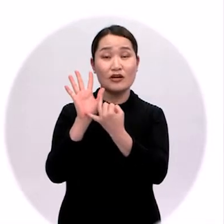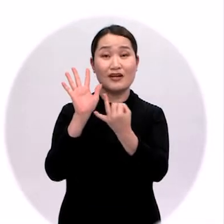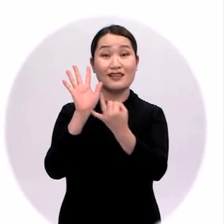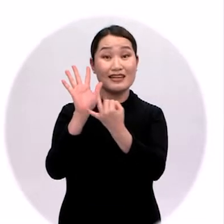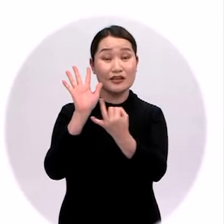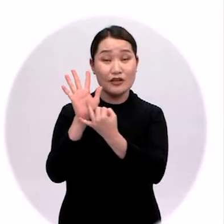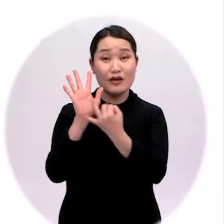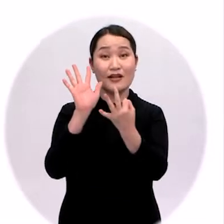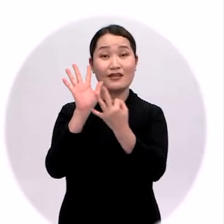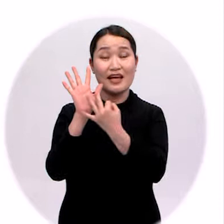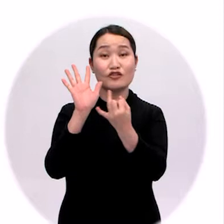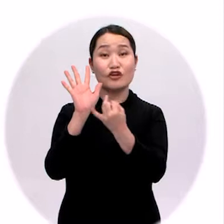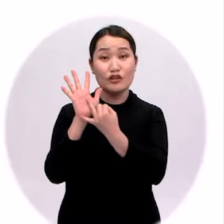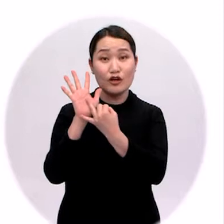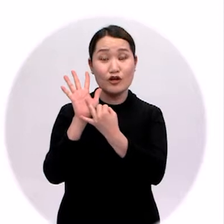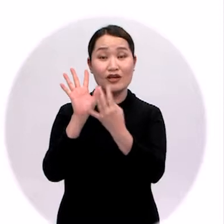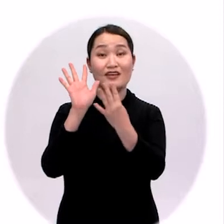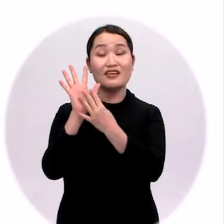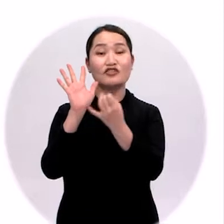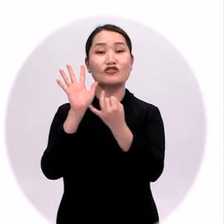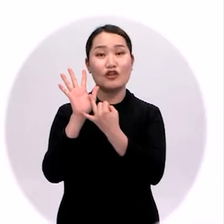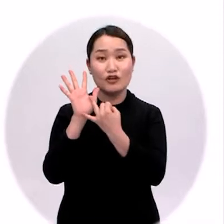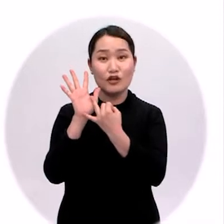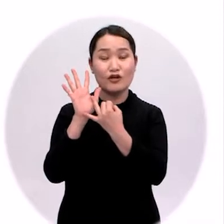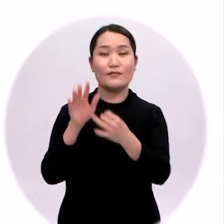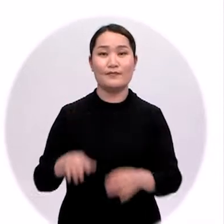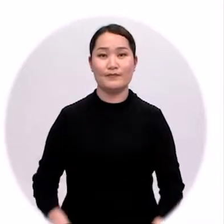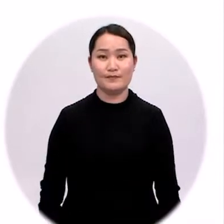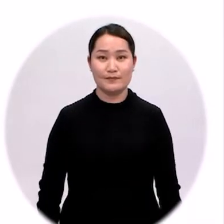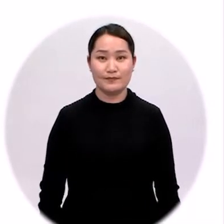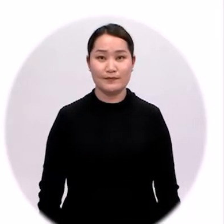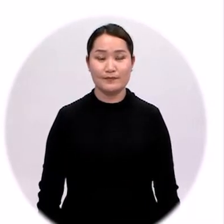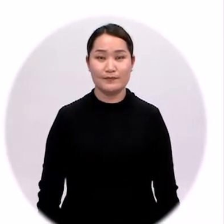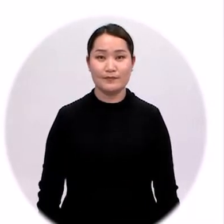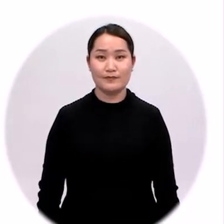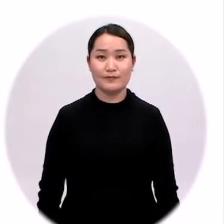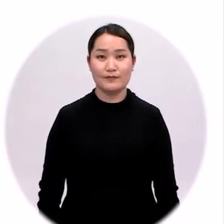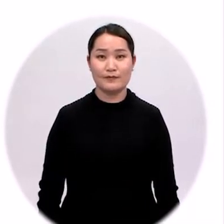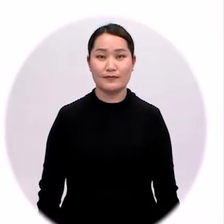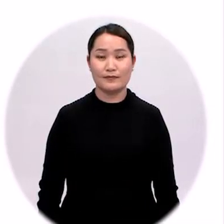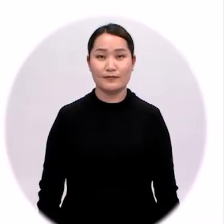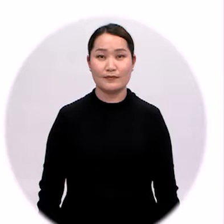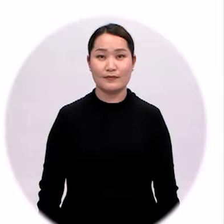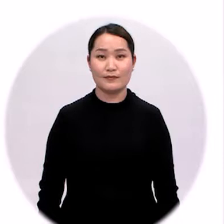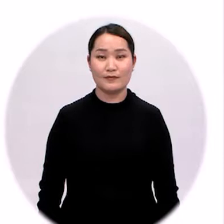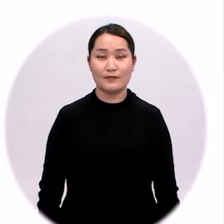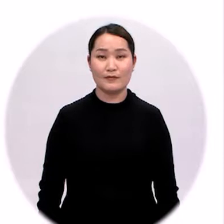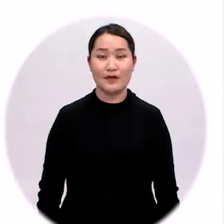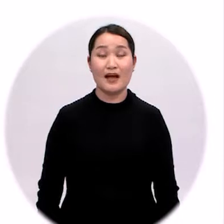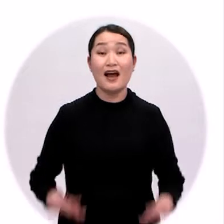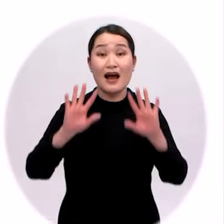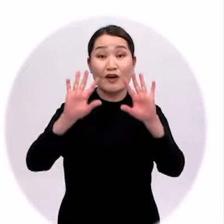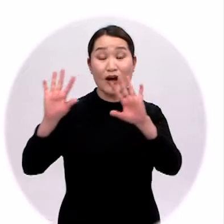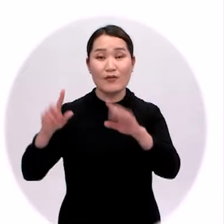67, 77, 87, 97. Тийм ээ хүүхдүүдээ, бид нэр сая 7-оос эхсүүлээд